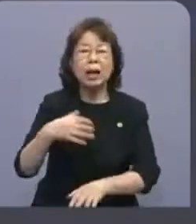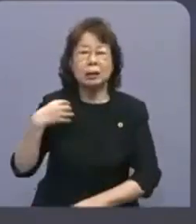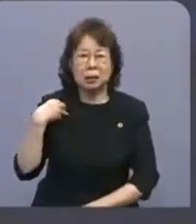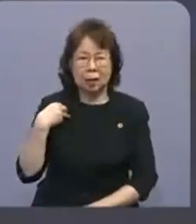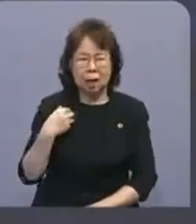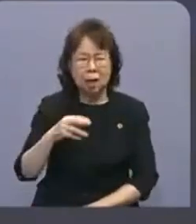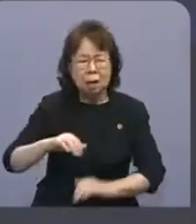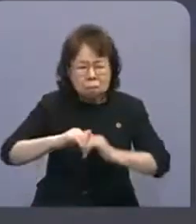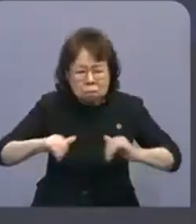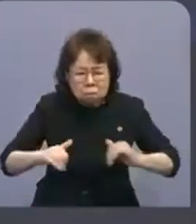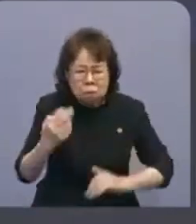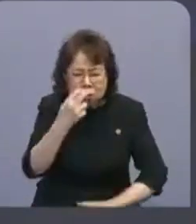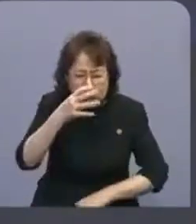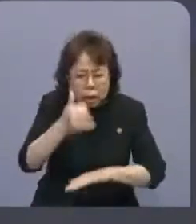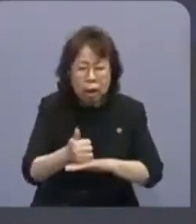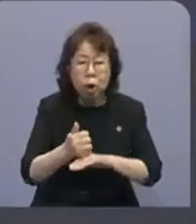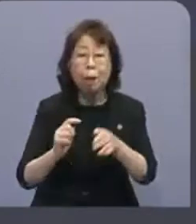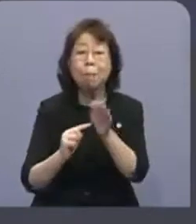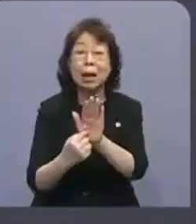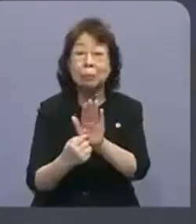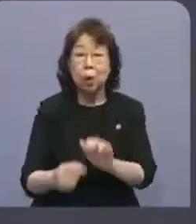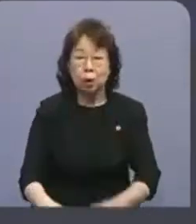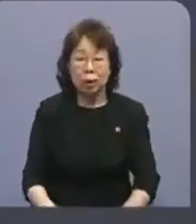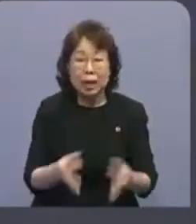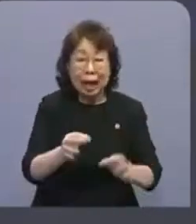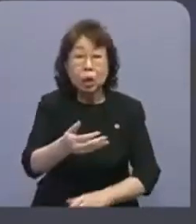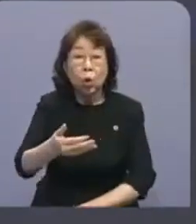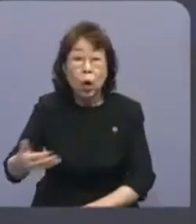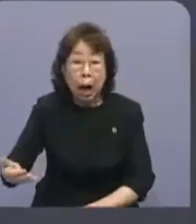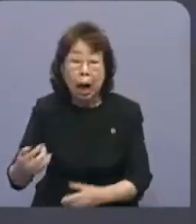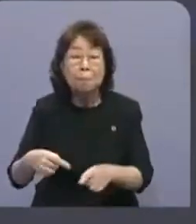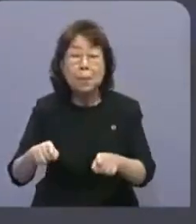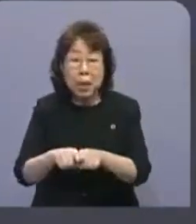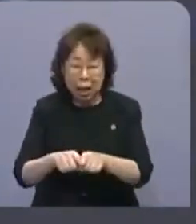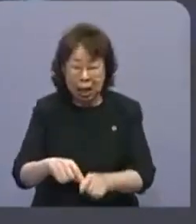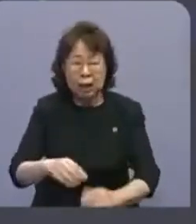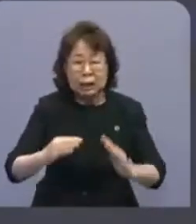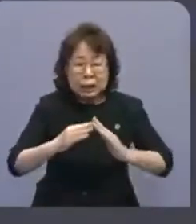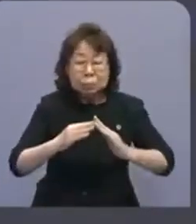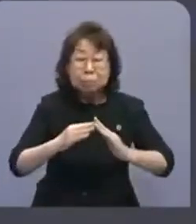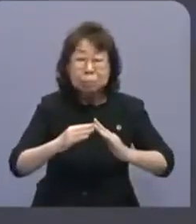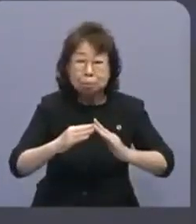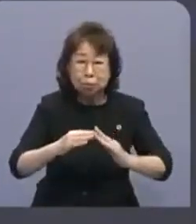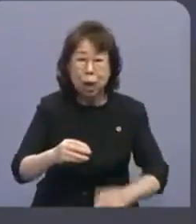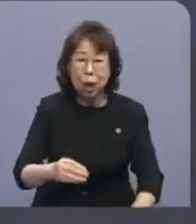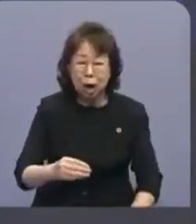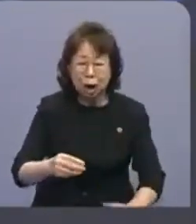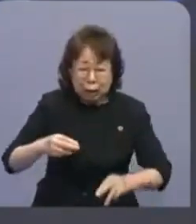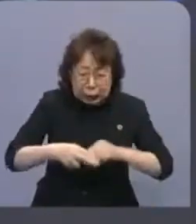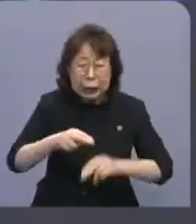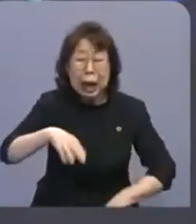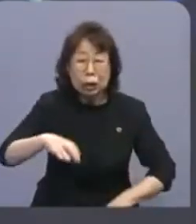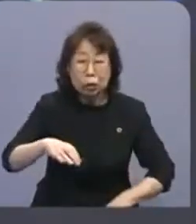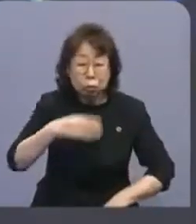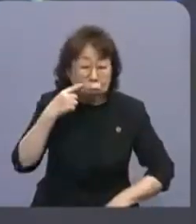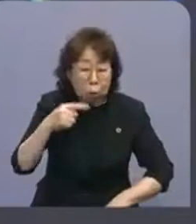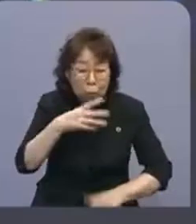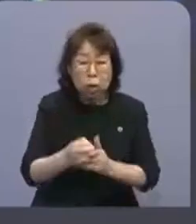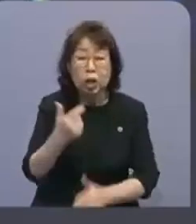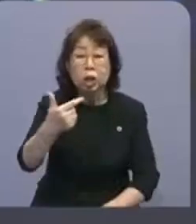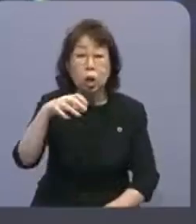구체적인 조사 결과를 발표했습니다 낙동강 권역에 가정 집과 식당 등에서 추출한 22개 시료 중 6개에서